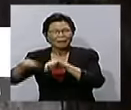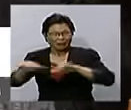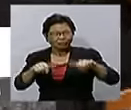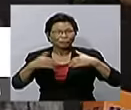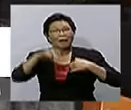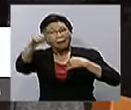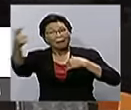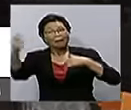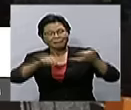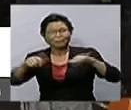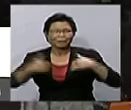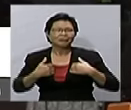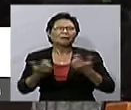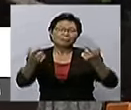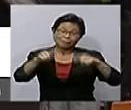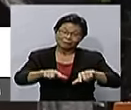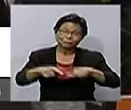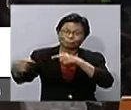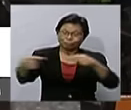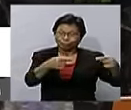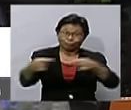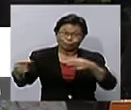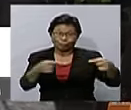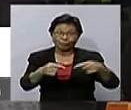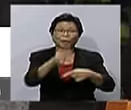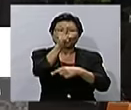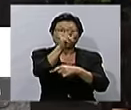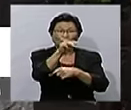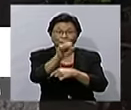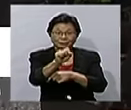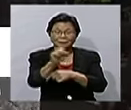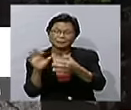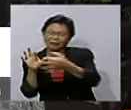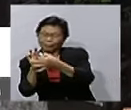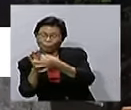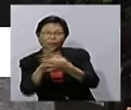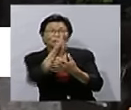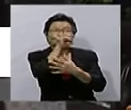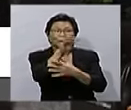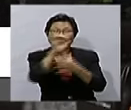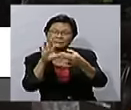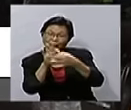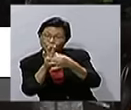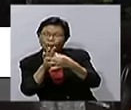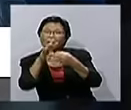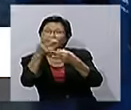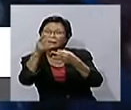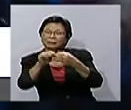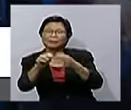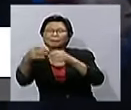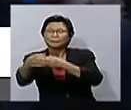saja pada ketika ini berlangsungnya perlawanan di antara UMS bergabung ya dengan RTM dan juga Pejabat